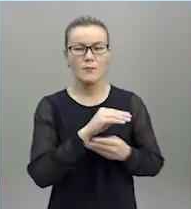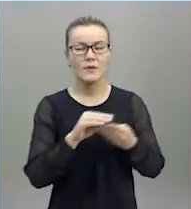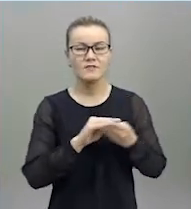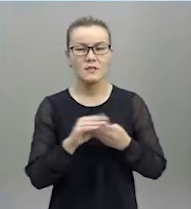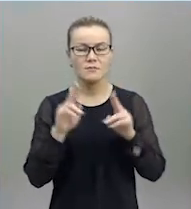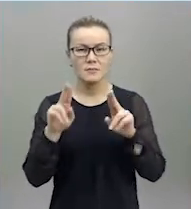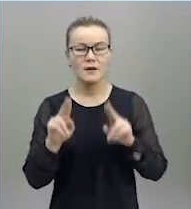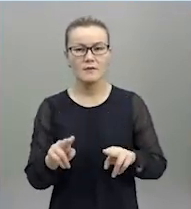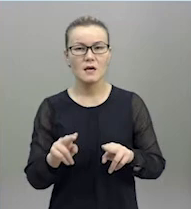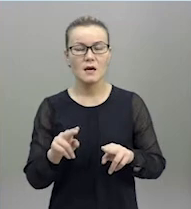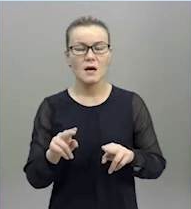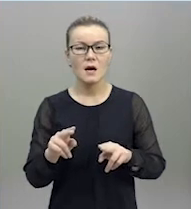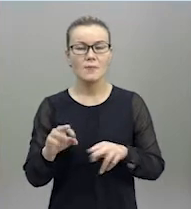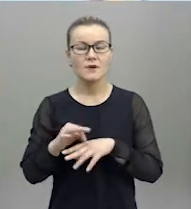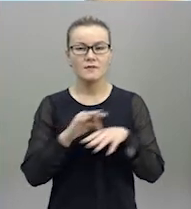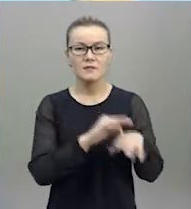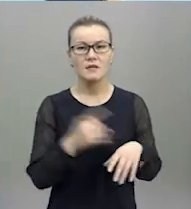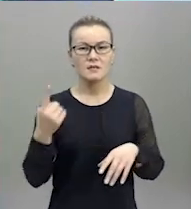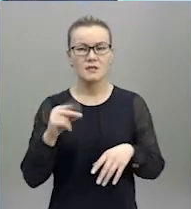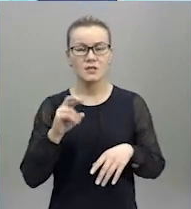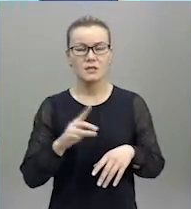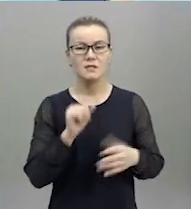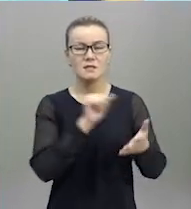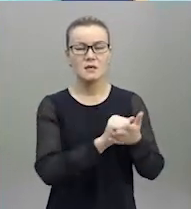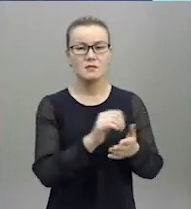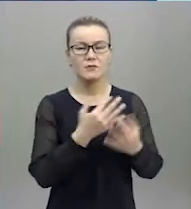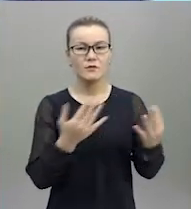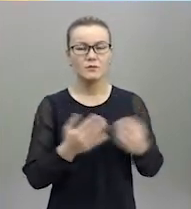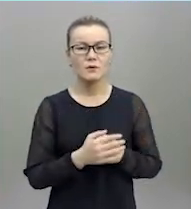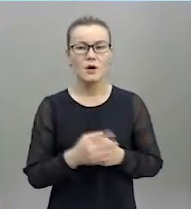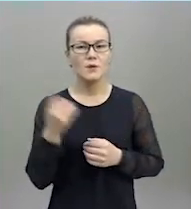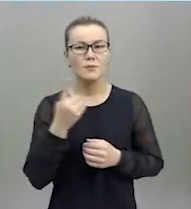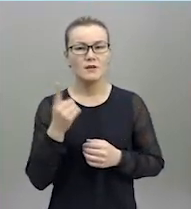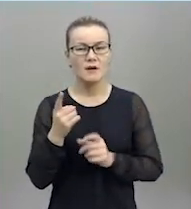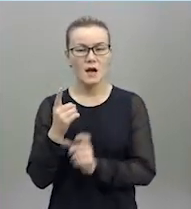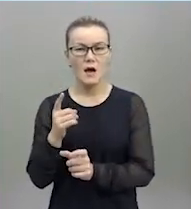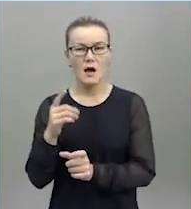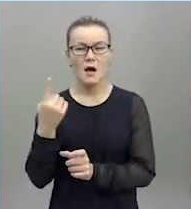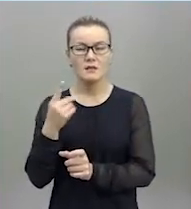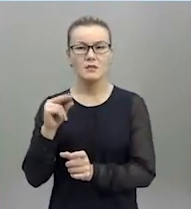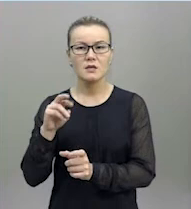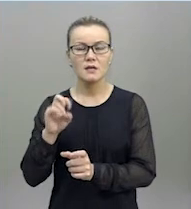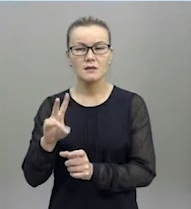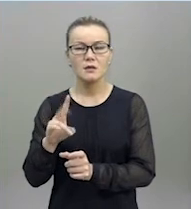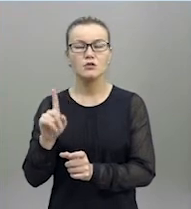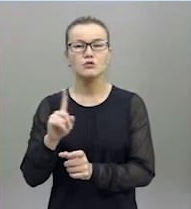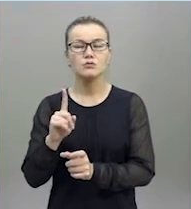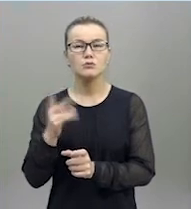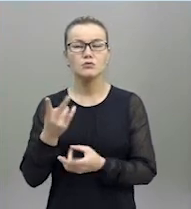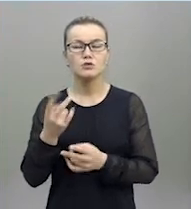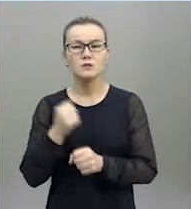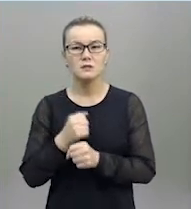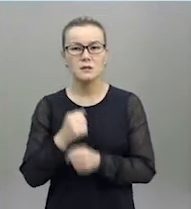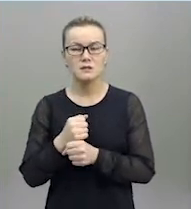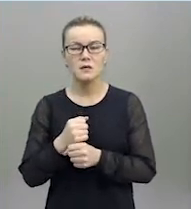правила приведения одночленов к стандартному виду давайте посмотрим на 1 одночлен что мы должны сделать чтобы его привести к